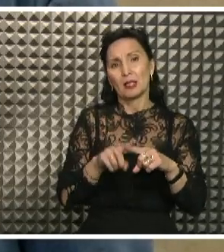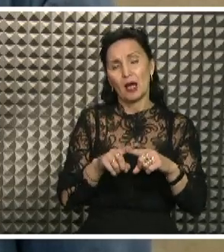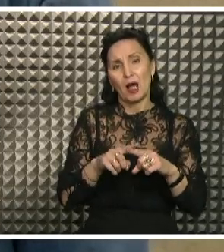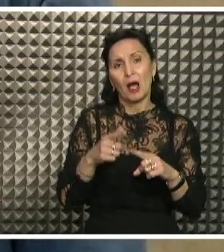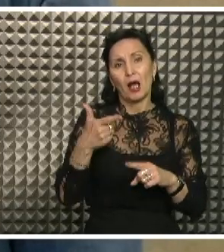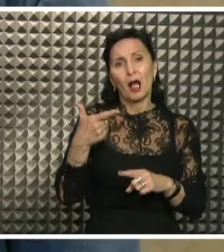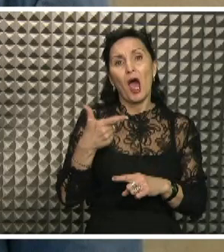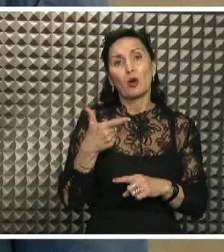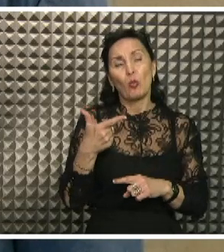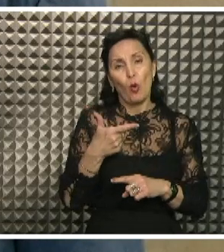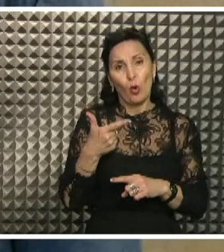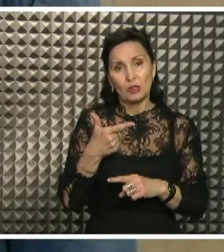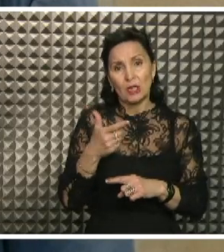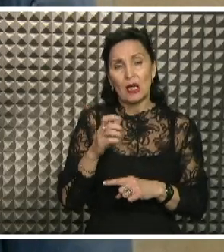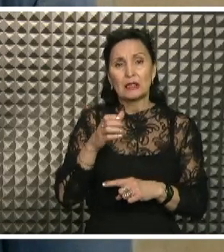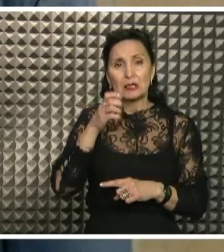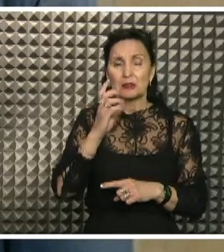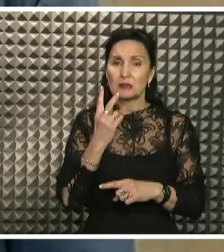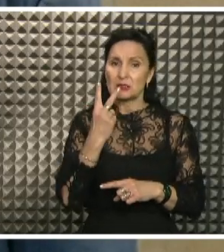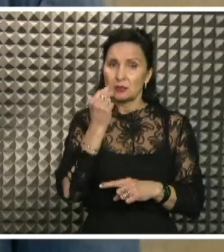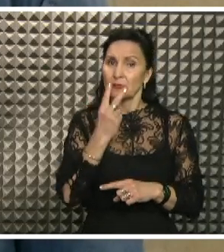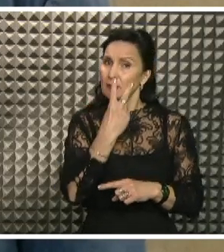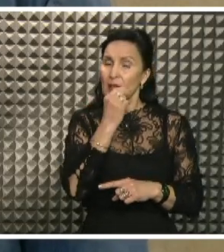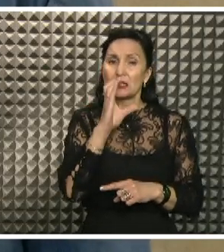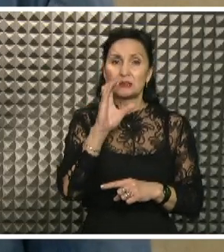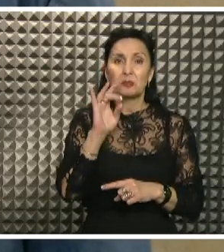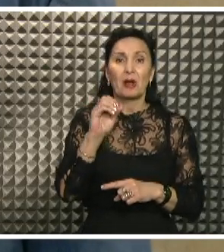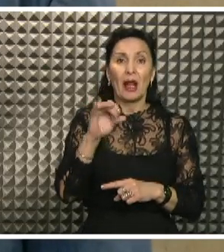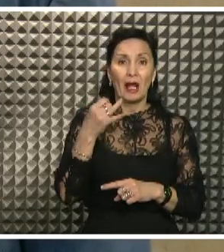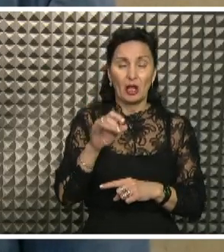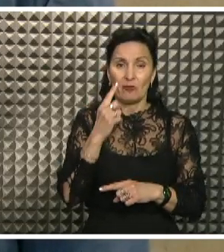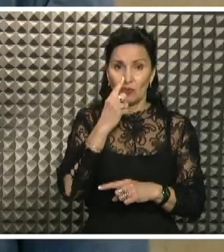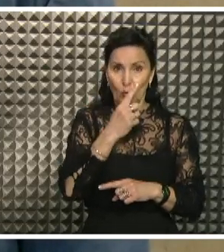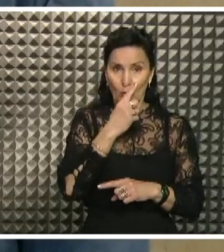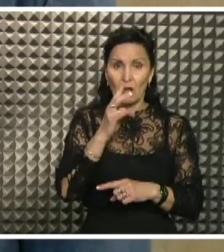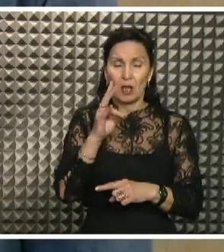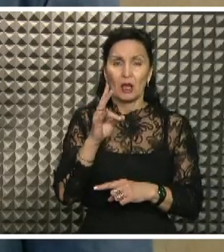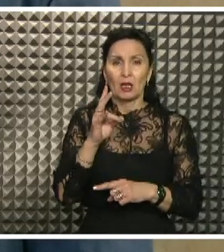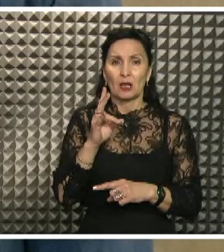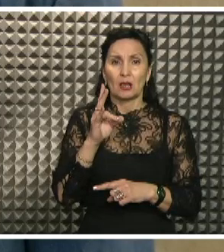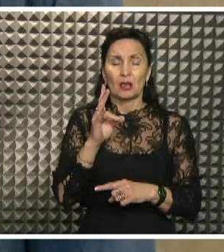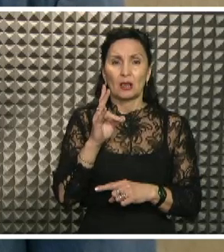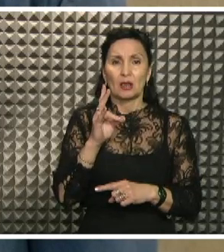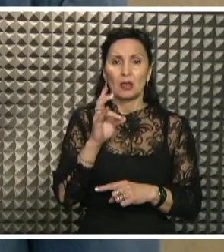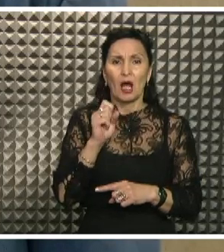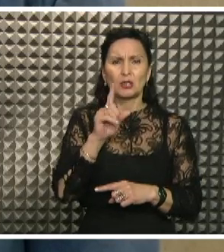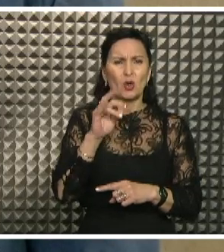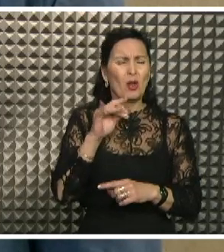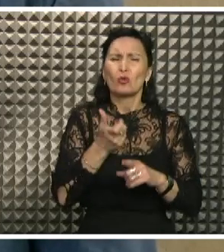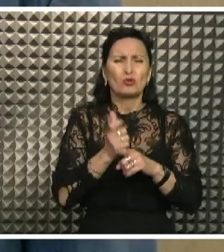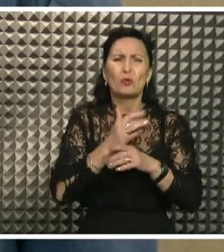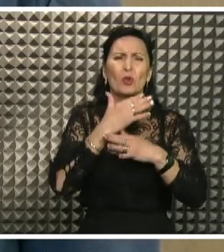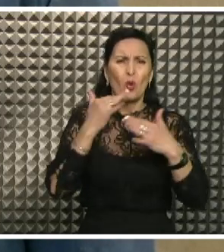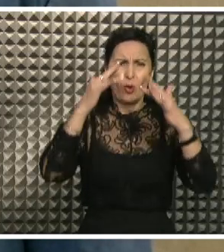гормоны, спреи в нос. То есть это тот же Назанекс, это тот же там Назарел. Ну, их много,